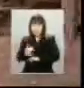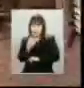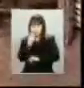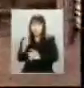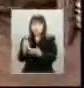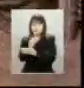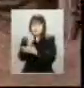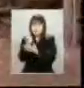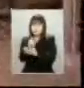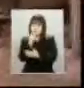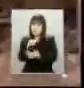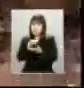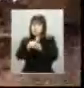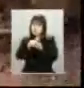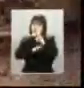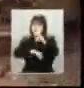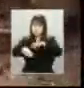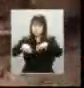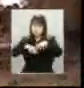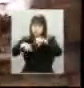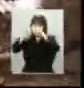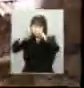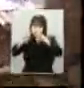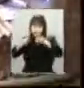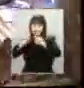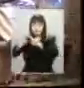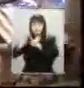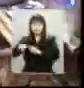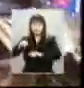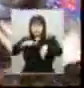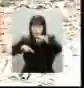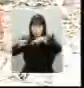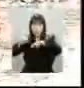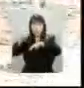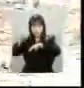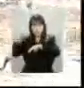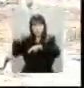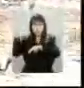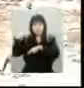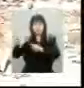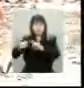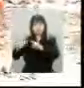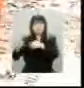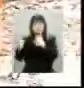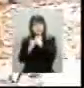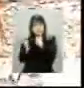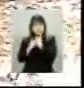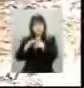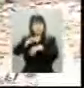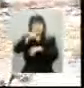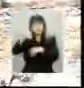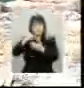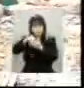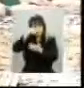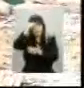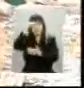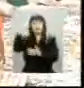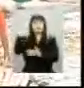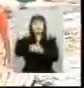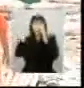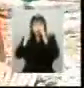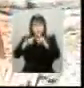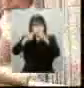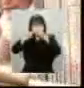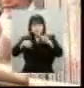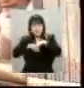พอใจระบบบริหารจัดการในด้านความเป็นอยู่ของผู้อพยพแต่ท้วงติงประเด็นการจัดการศึกษาที่มีชาวต่างชา